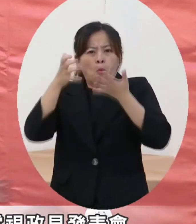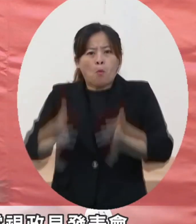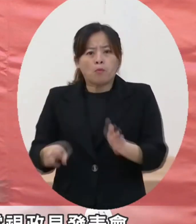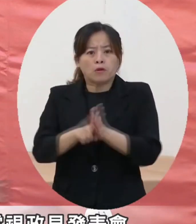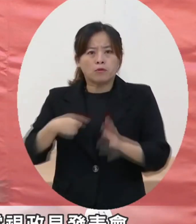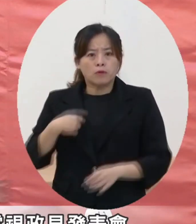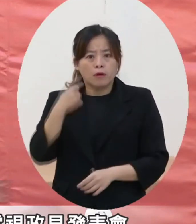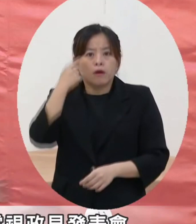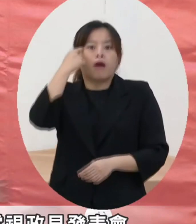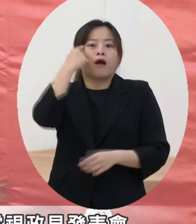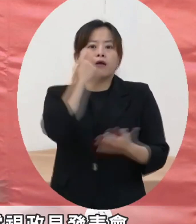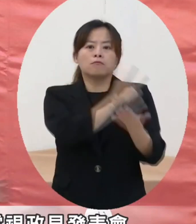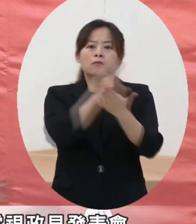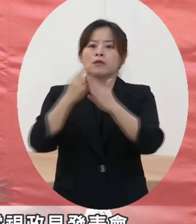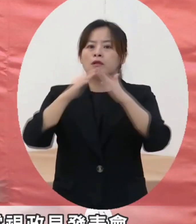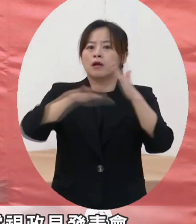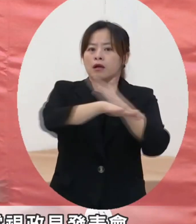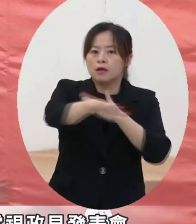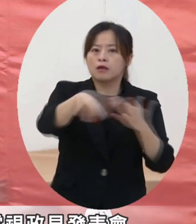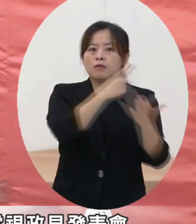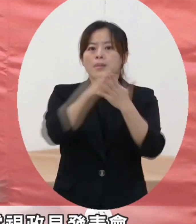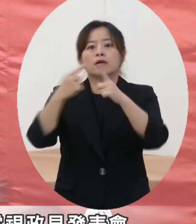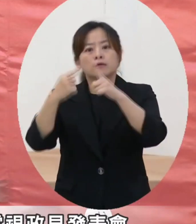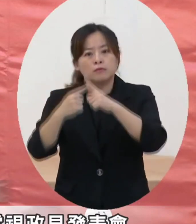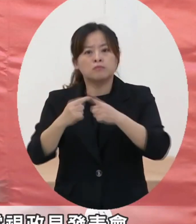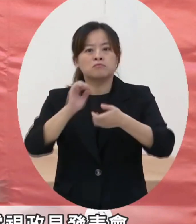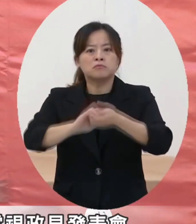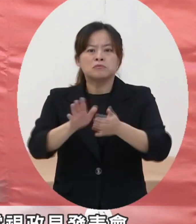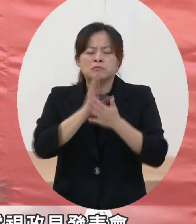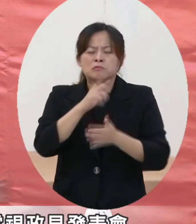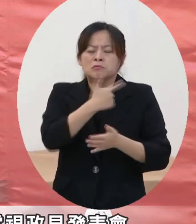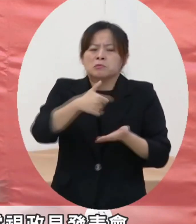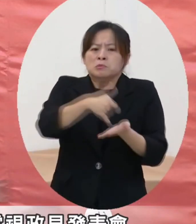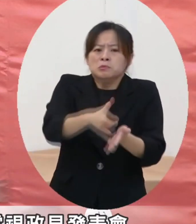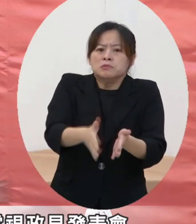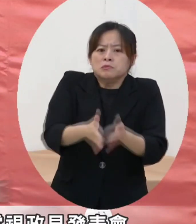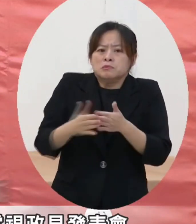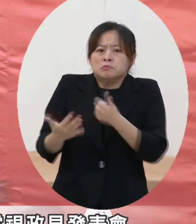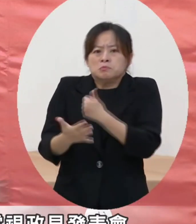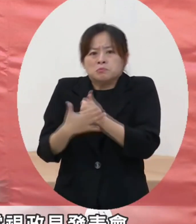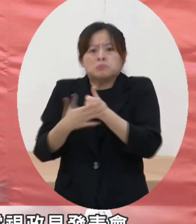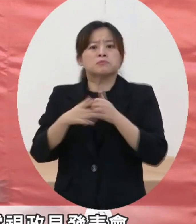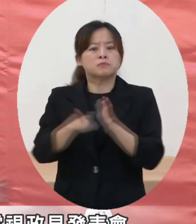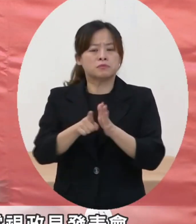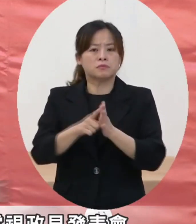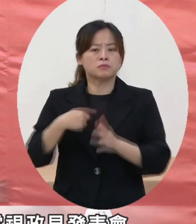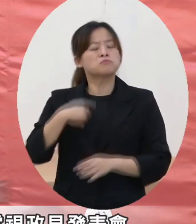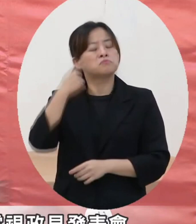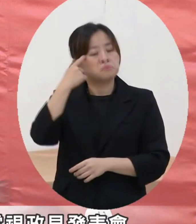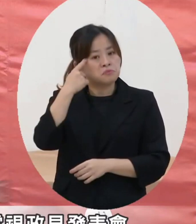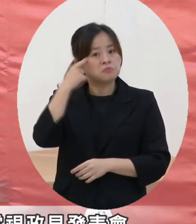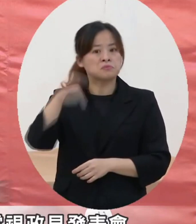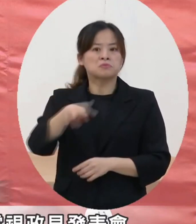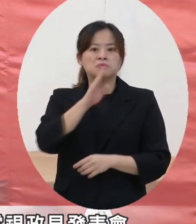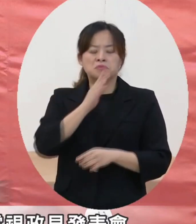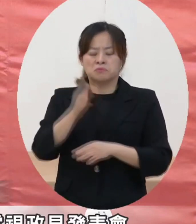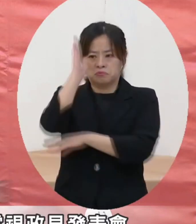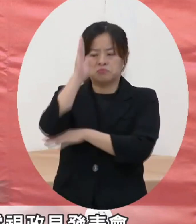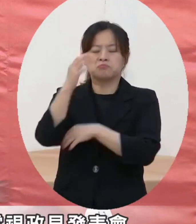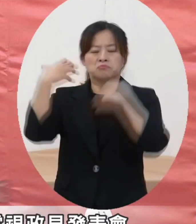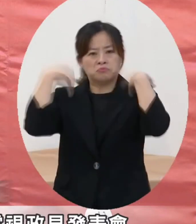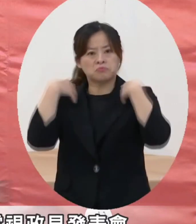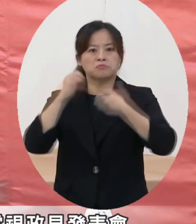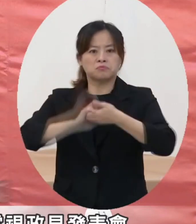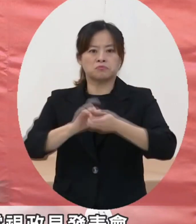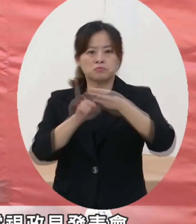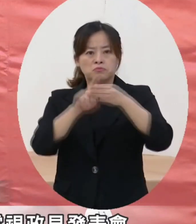让我意识到每一个家庭、每一个人都有最脆弱、最需要关心的时候。我也认为这是从政者必须